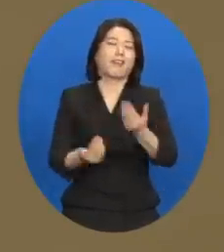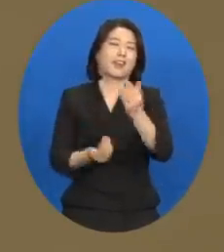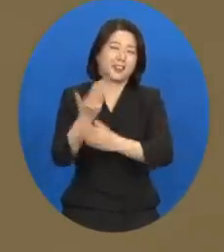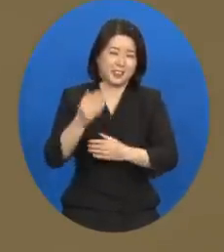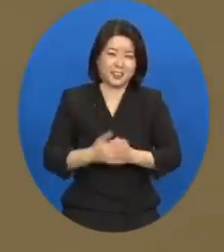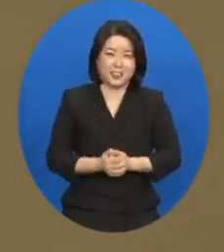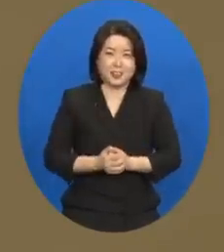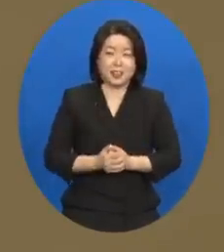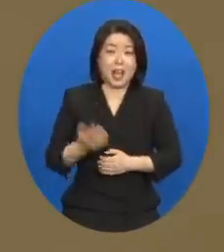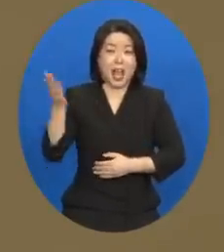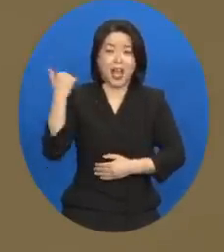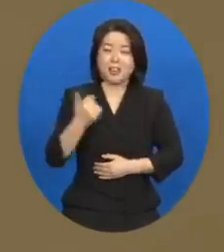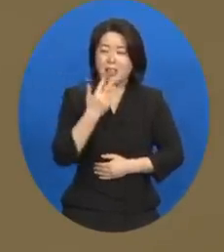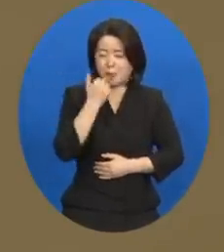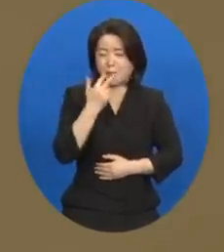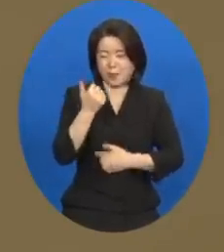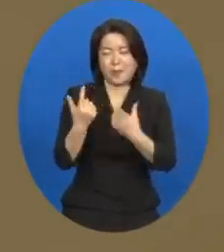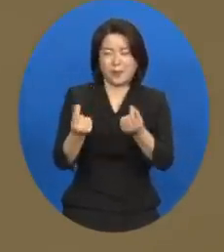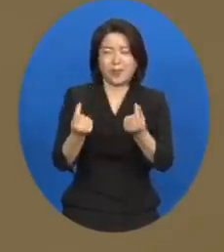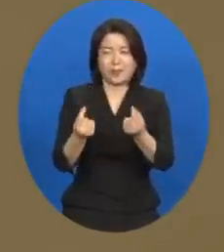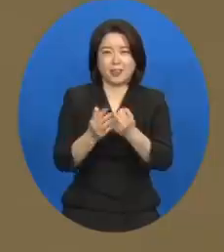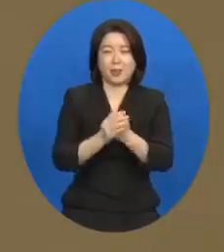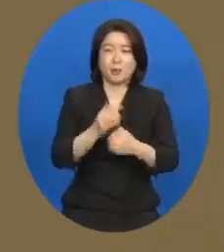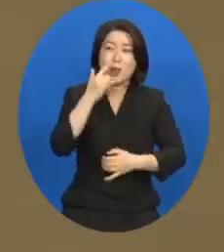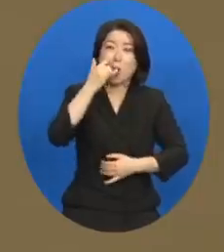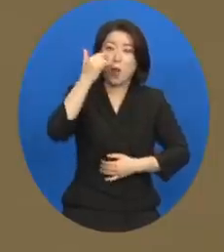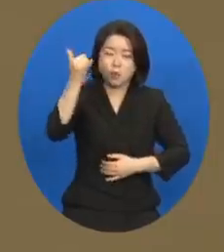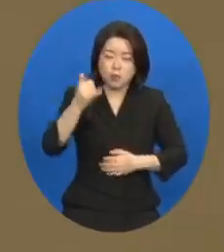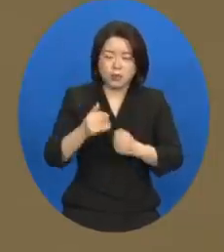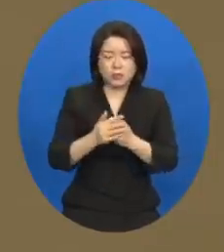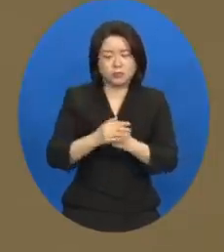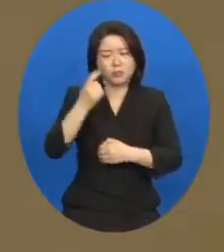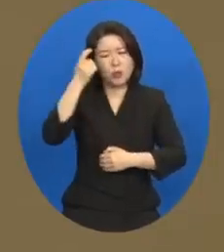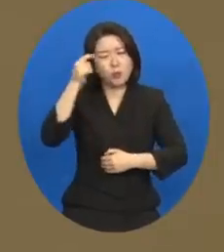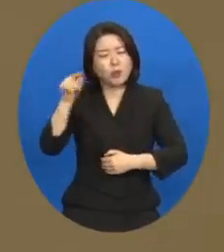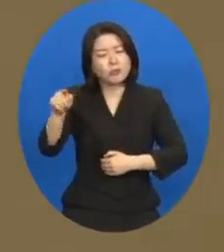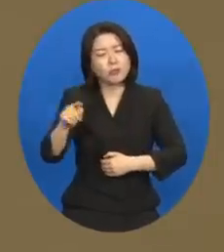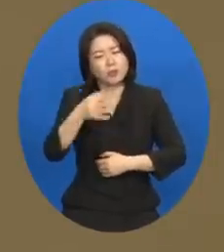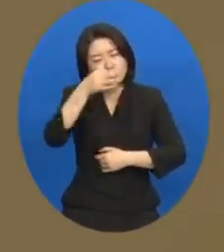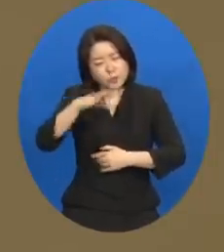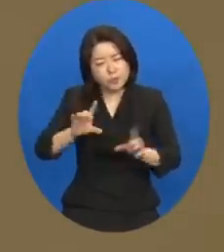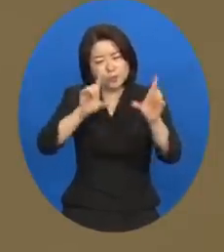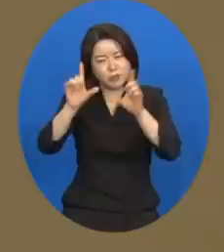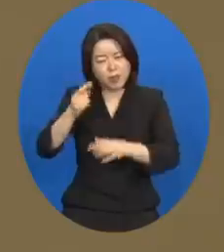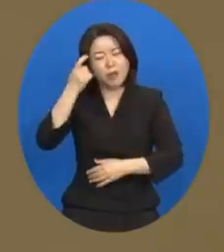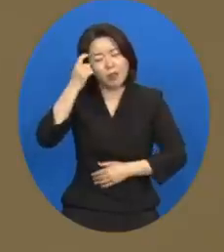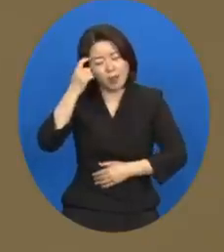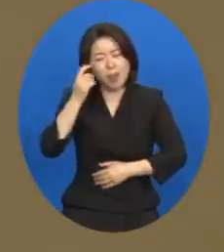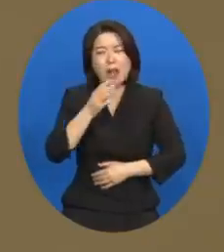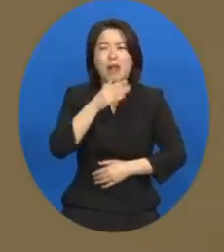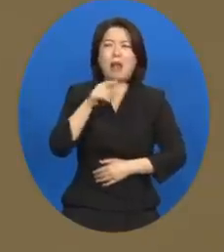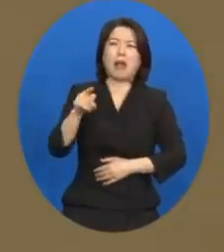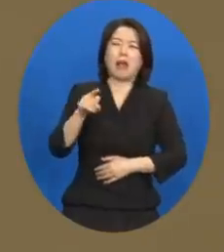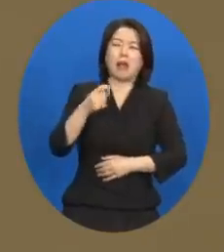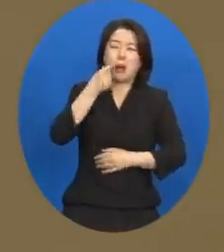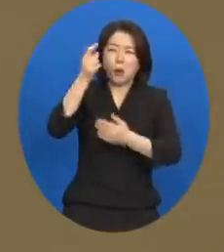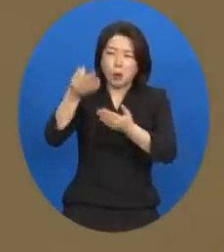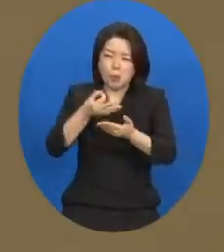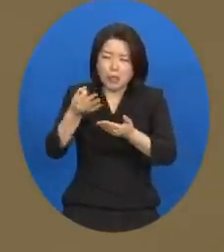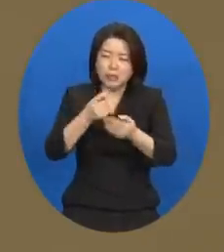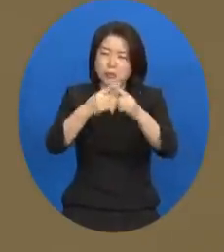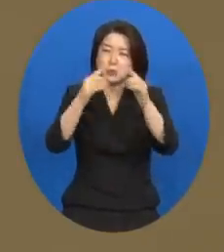그때는 참 철이 없어서 아버님, 어머님이 왜 저렇게 힘들게 사시나. 아, 월급이 교회에서